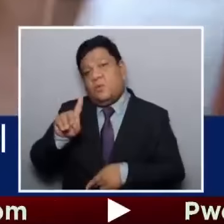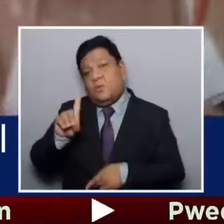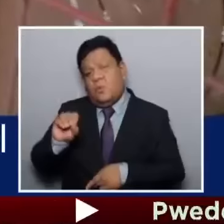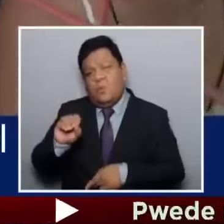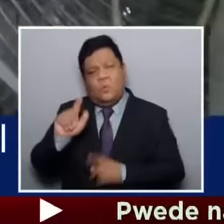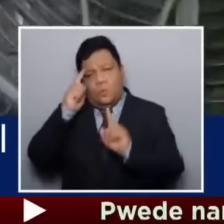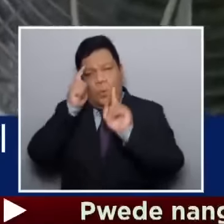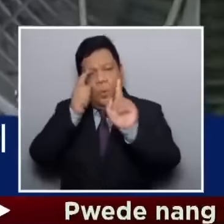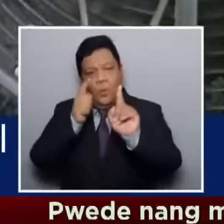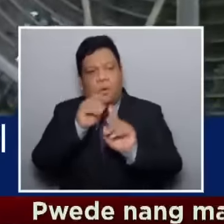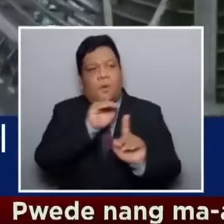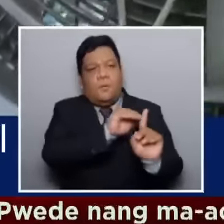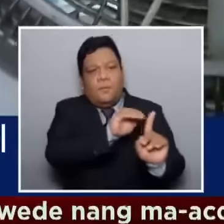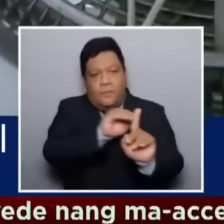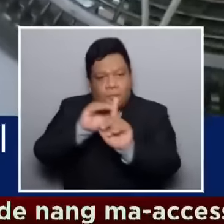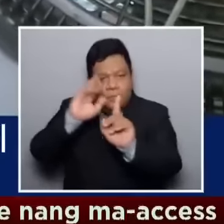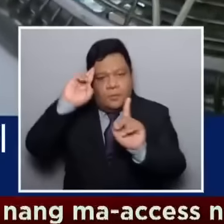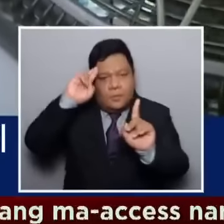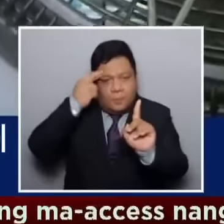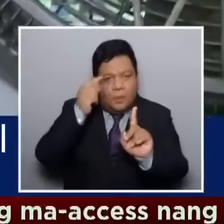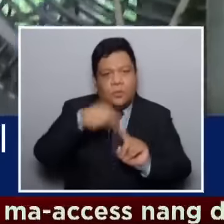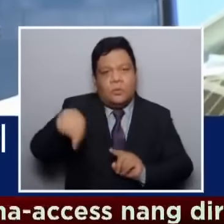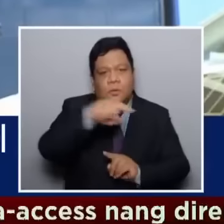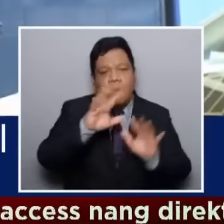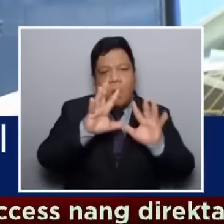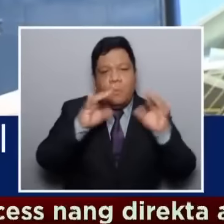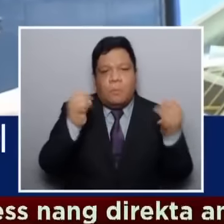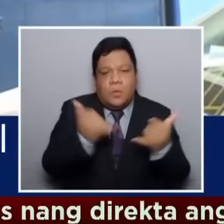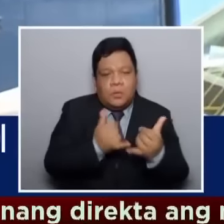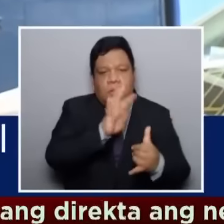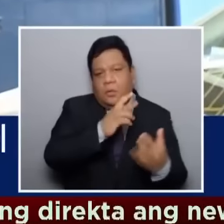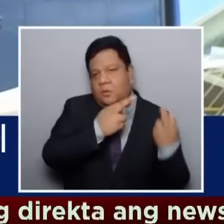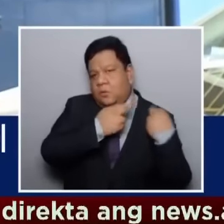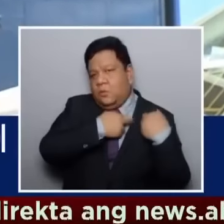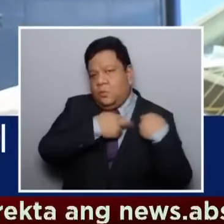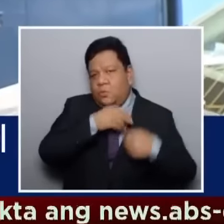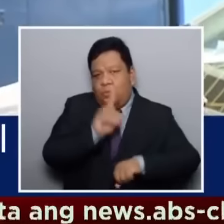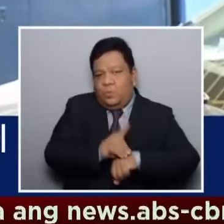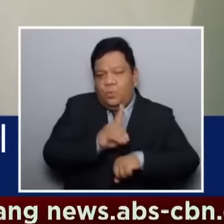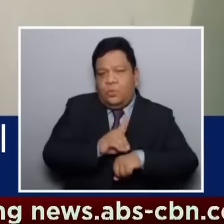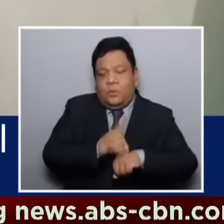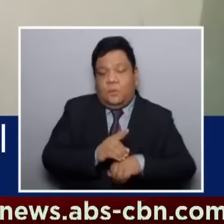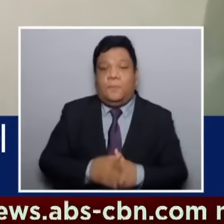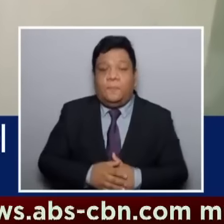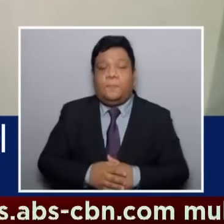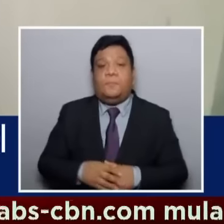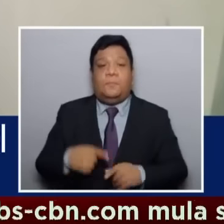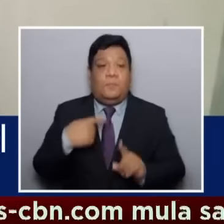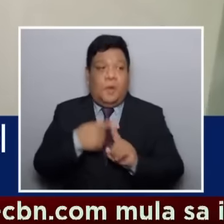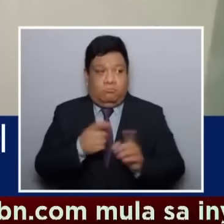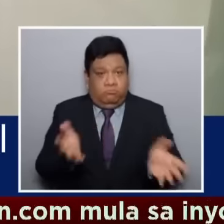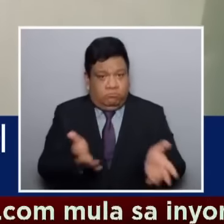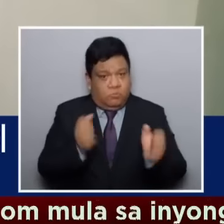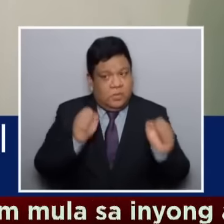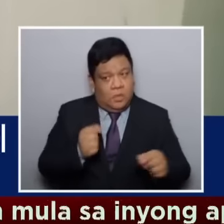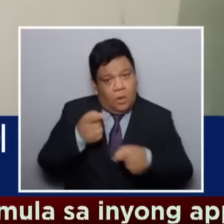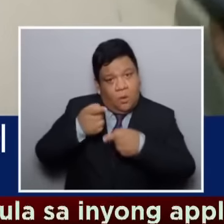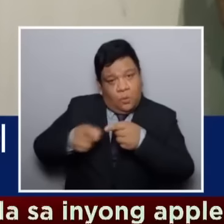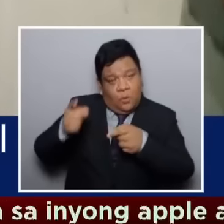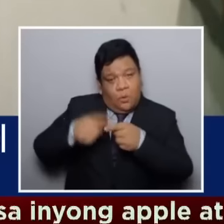palalaanan. Paalalahanan ang mga kumpanya sa kanilang obligasyon. Nag-aalok din sila ng installment option na